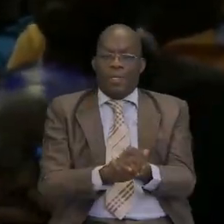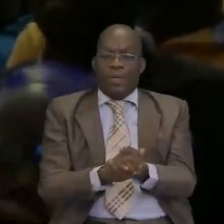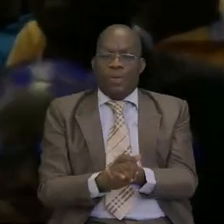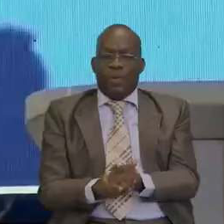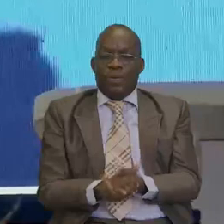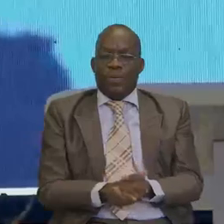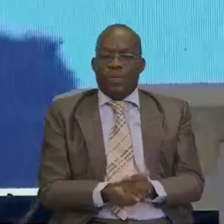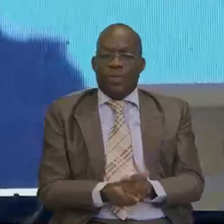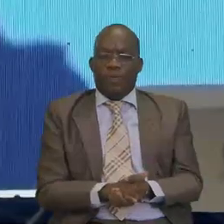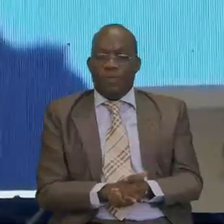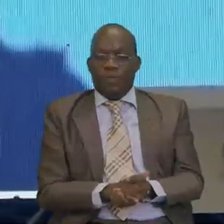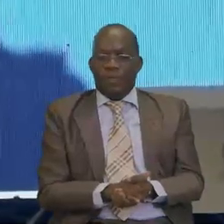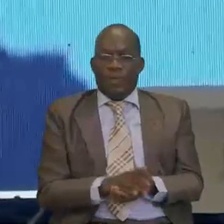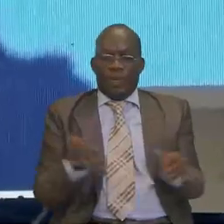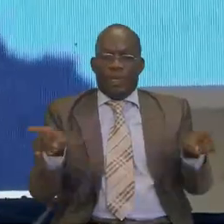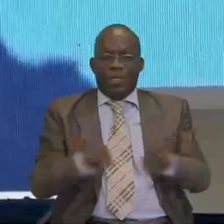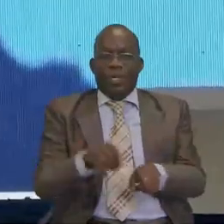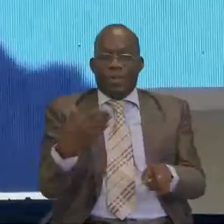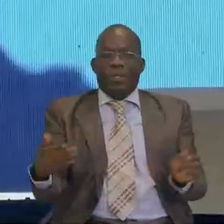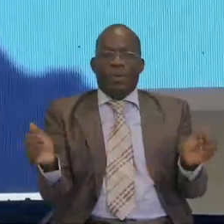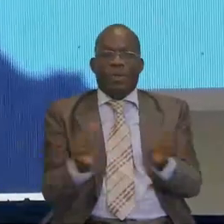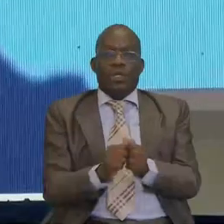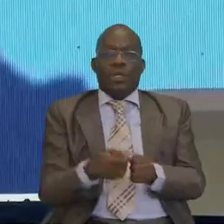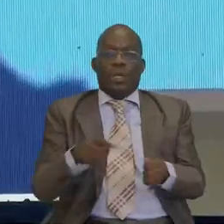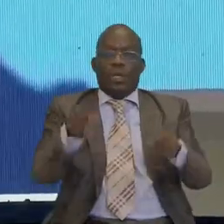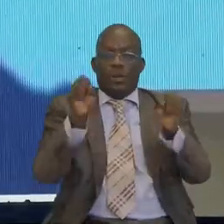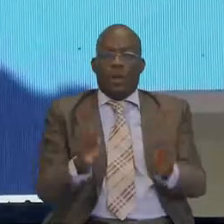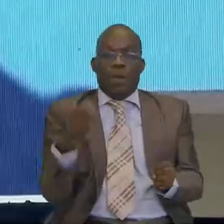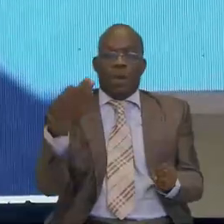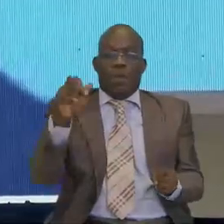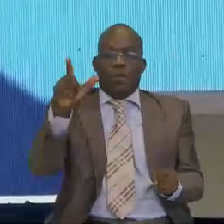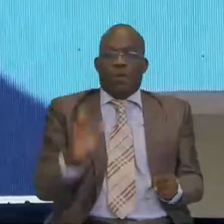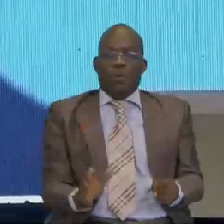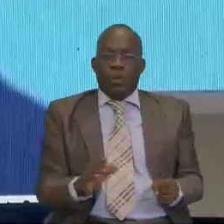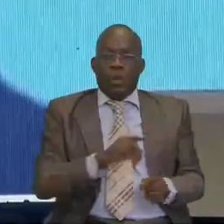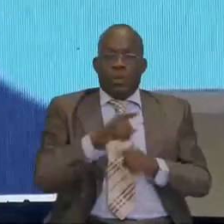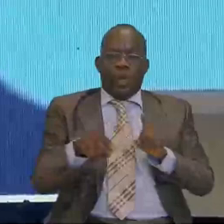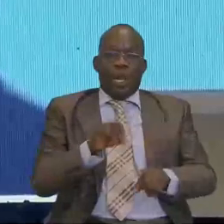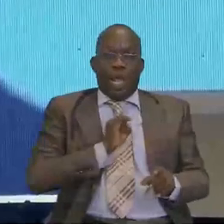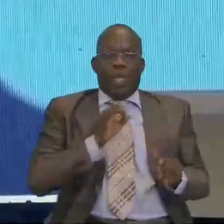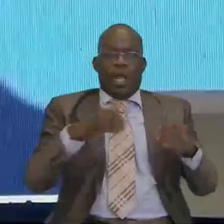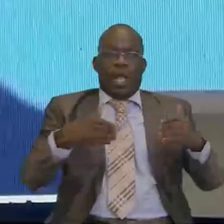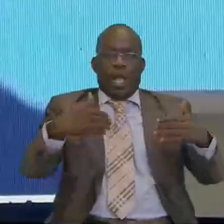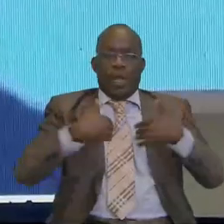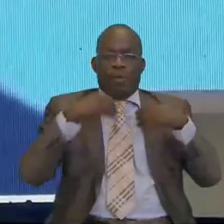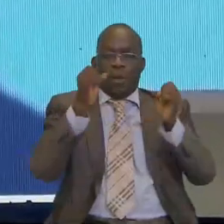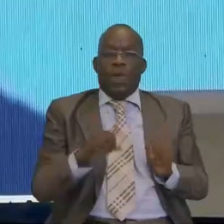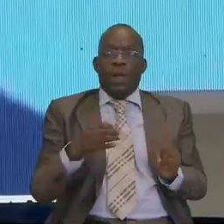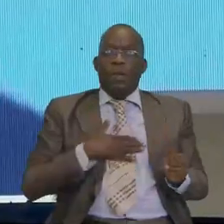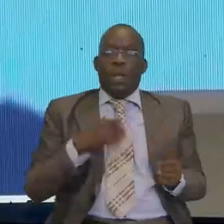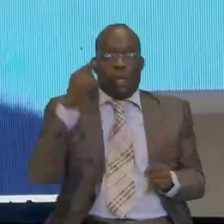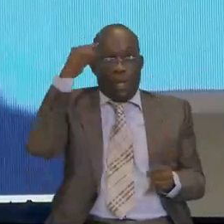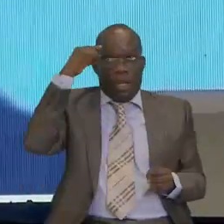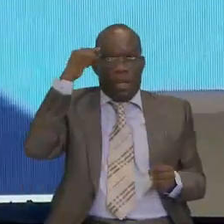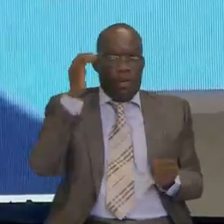La même chose avec la puissance de Dieu. Ah, je pense que quand j'aurai la puissance, je vais sentir que ma tête va